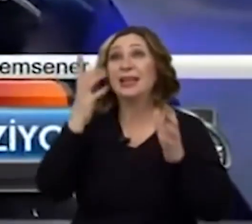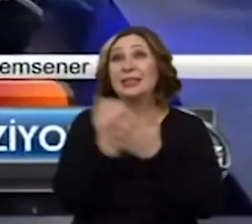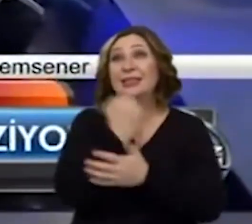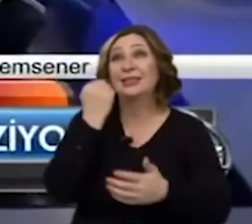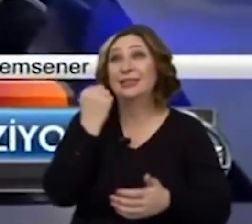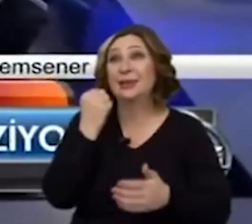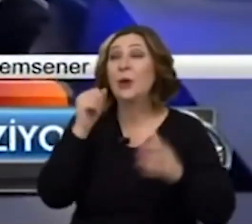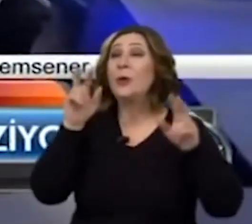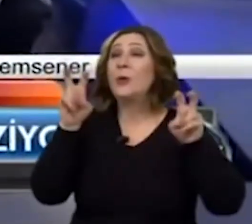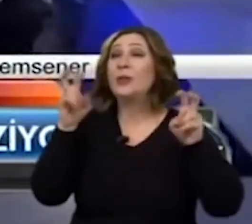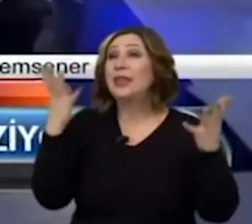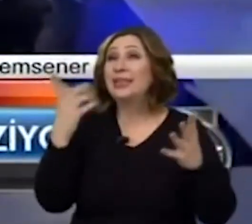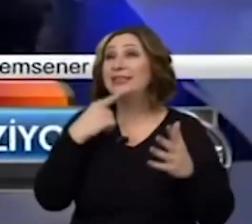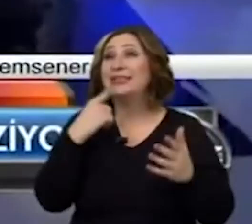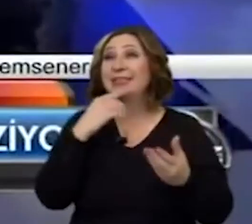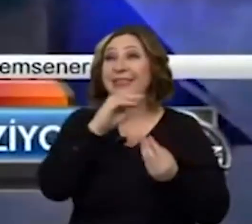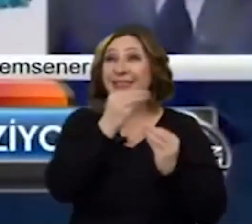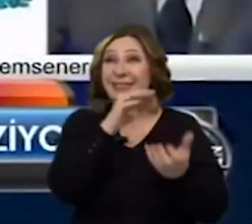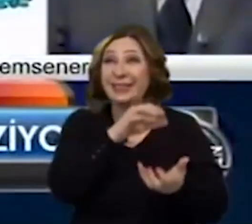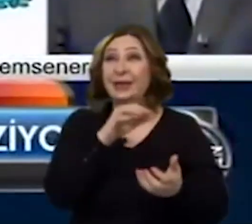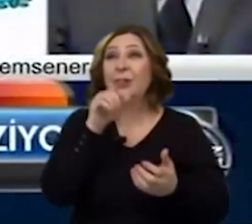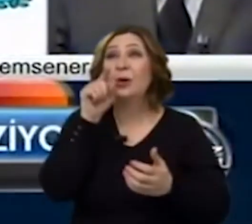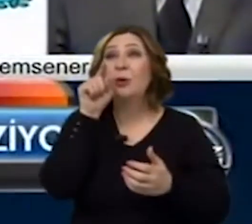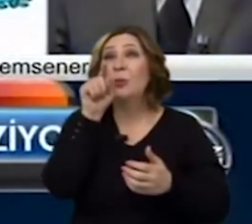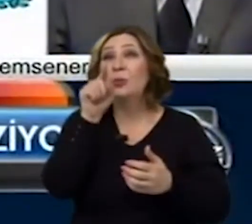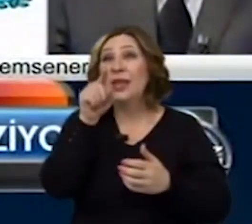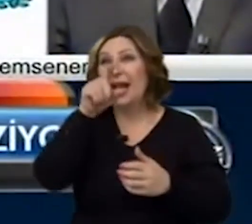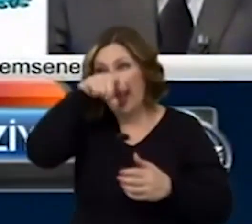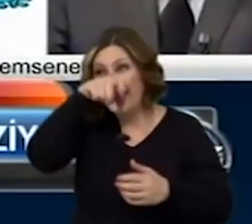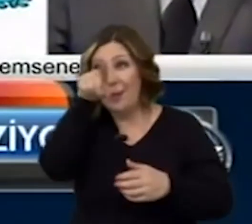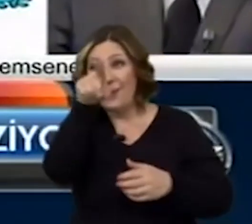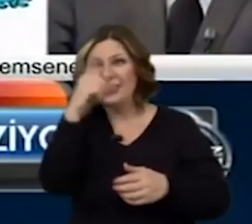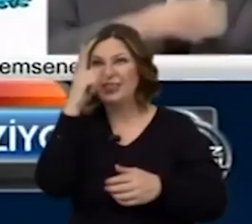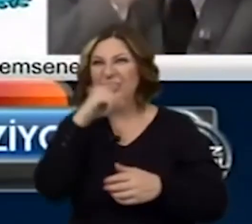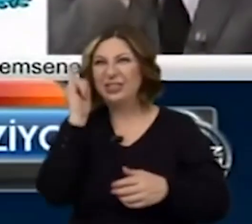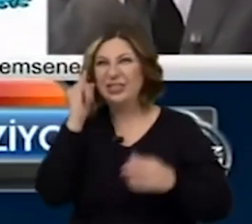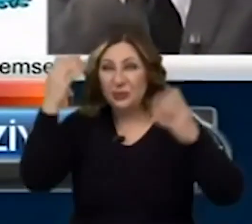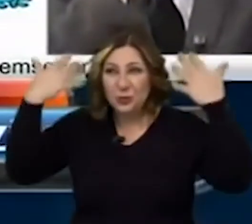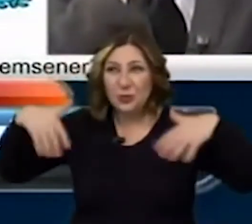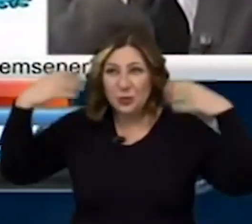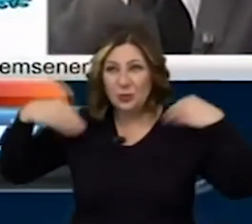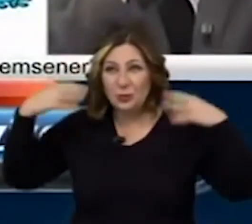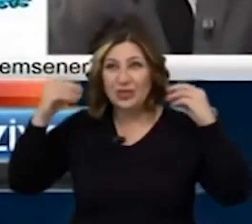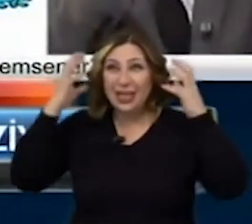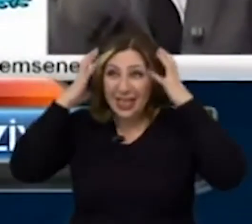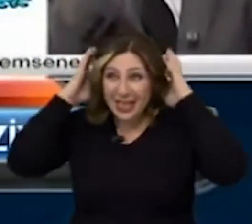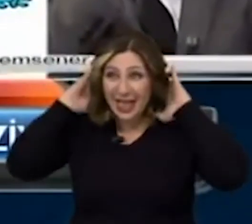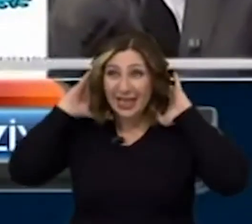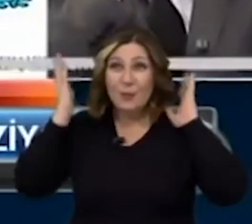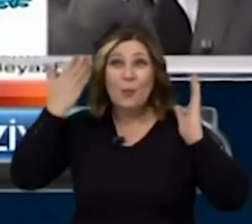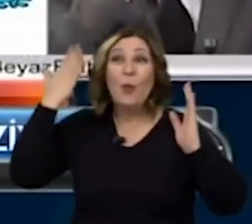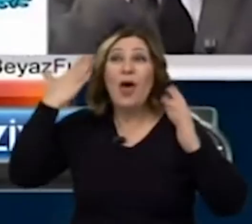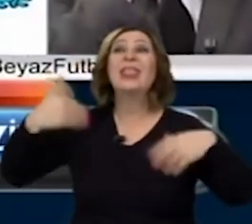Çakar. Mevzu yine şirinlerdi. Kurbanı yapan bir şey. Ve burada gargamel, çirkin, saçları dökülmüş. Yanları eğer